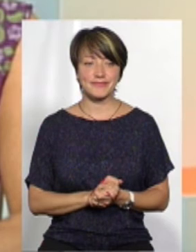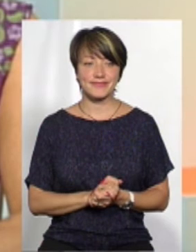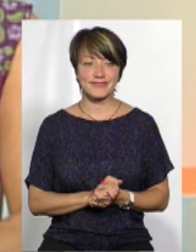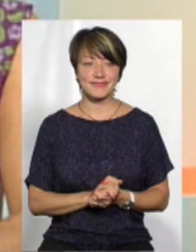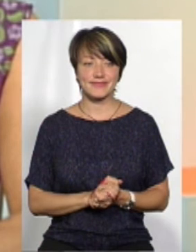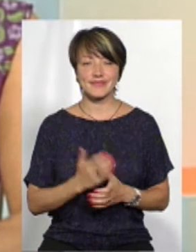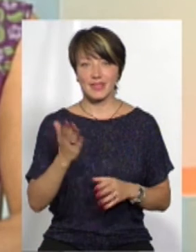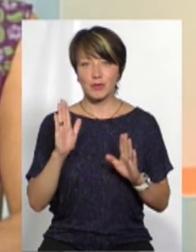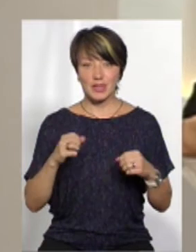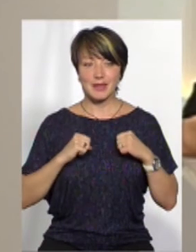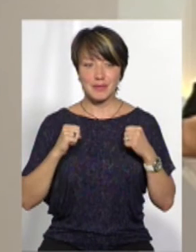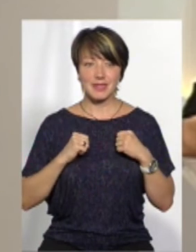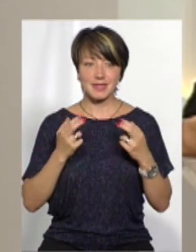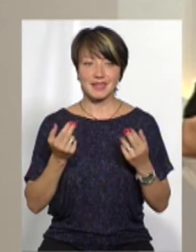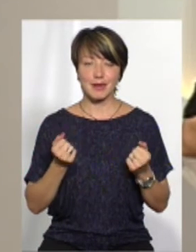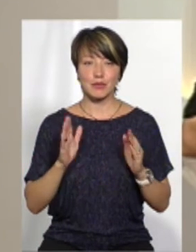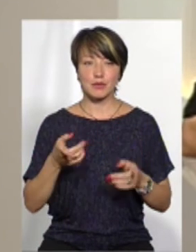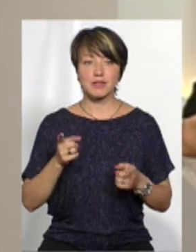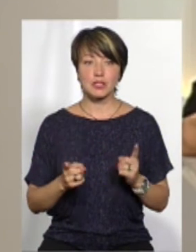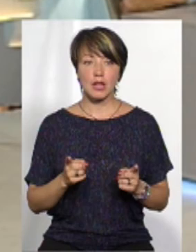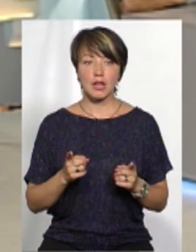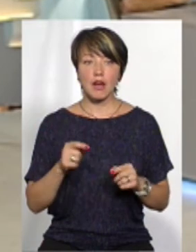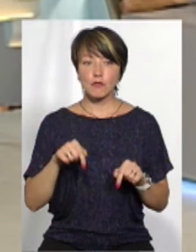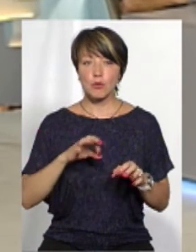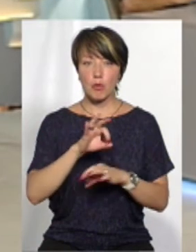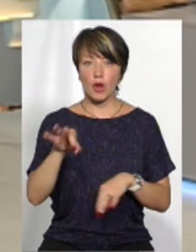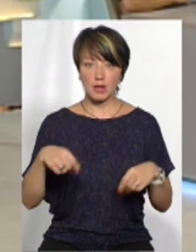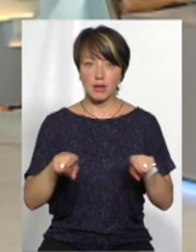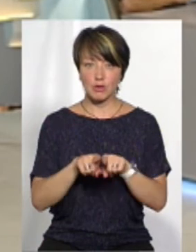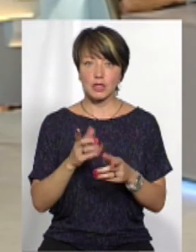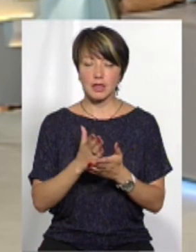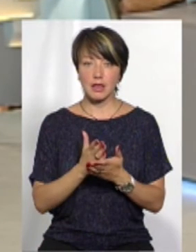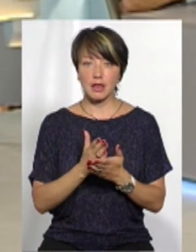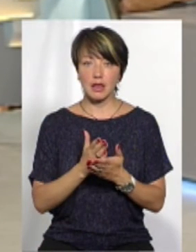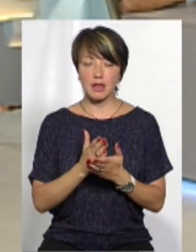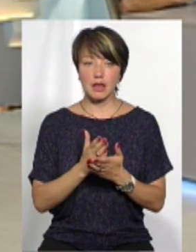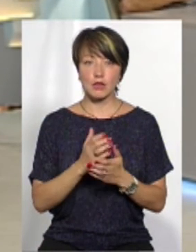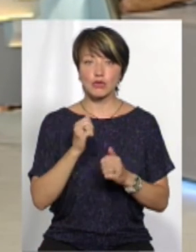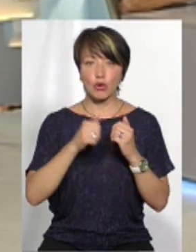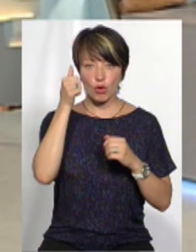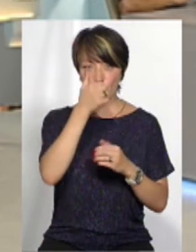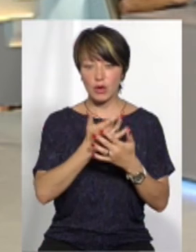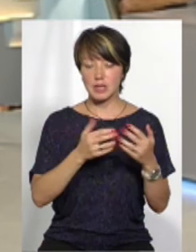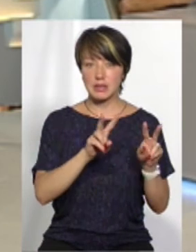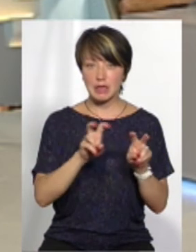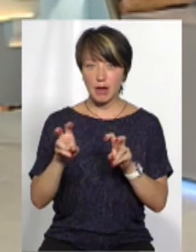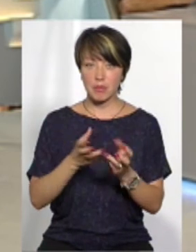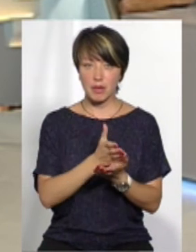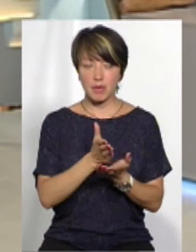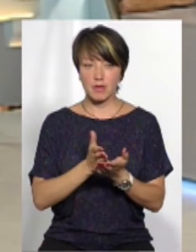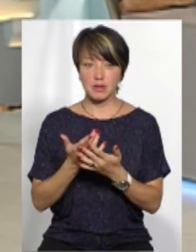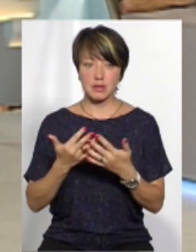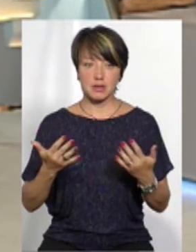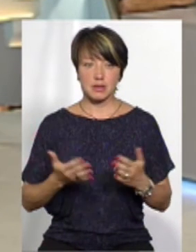Але, я так розумію, ви будете намагатися. Будемо, звичайно, також. А в цьому проєкті також є якісь від року в рік різні теми, різні